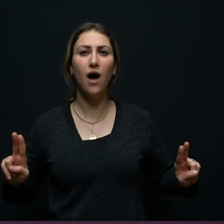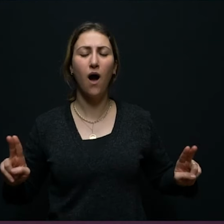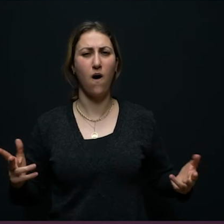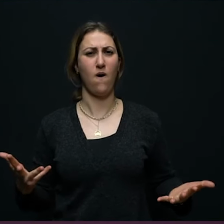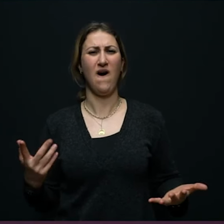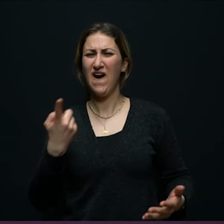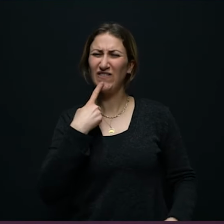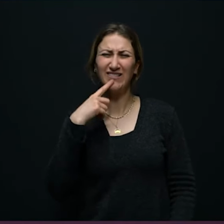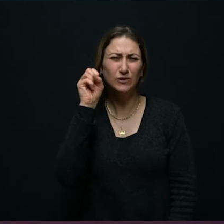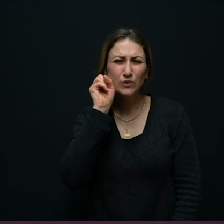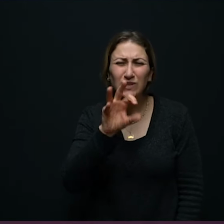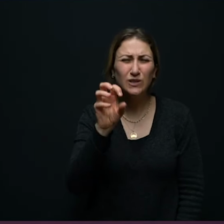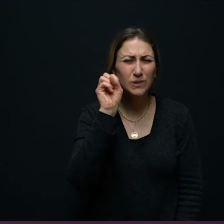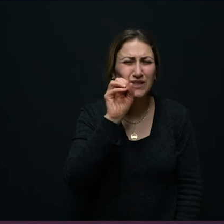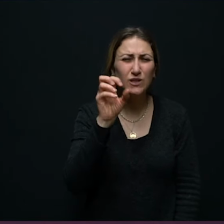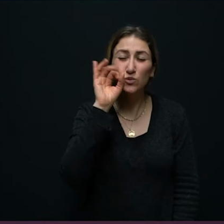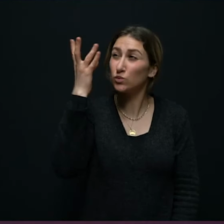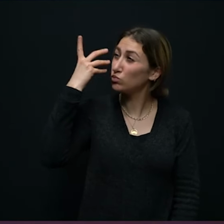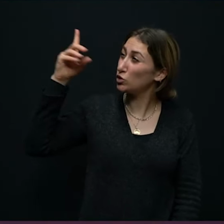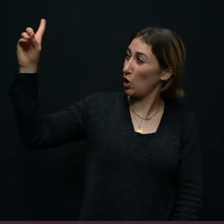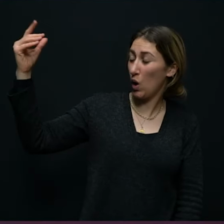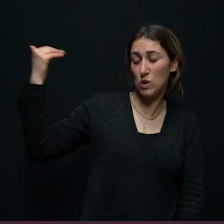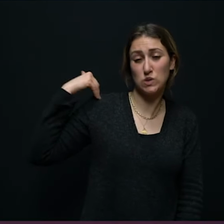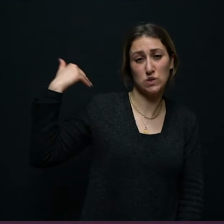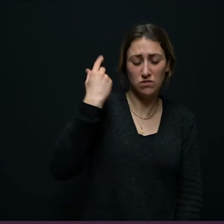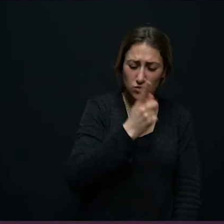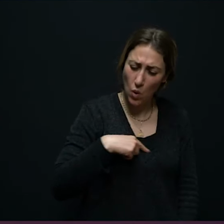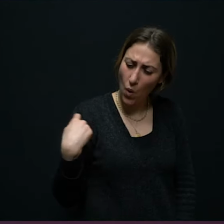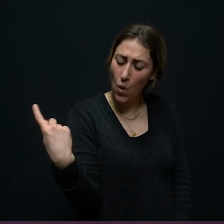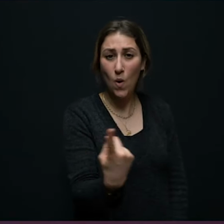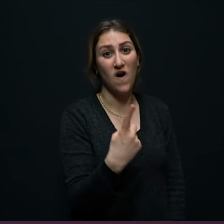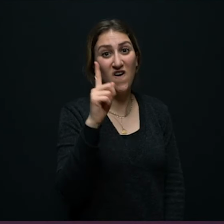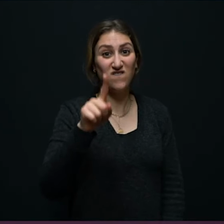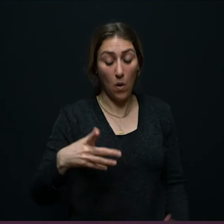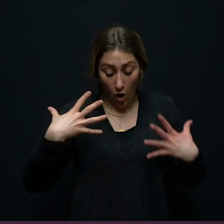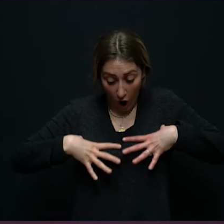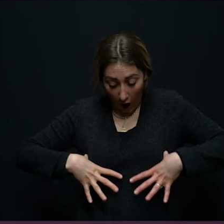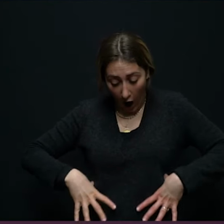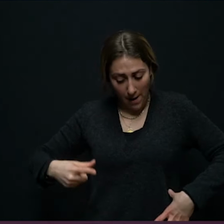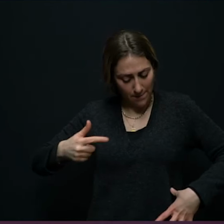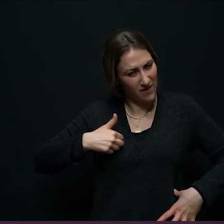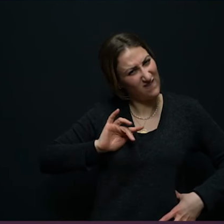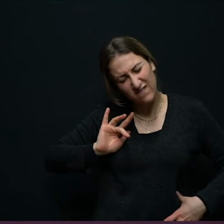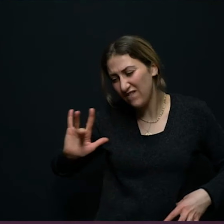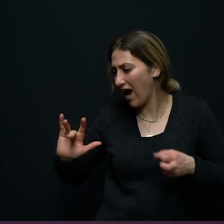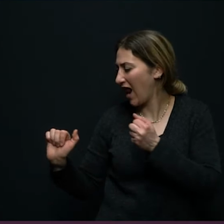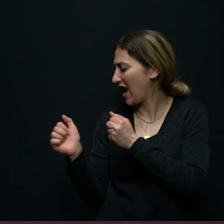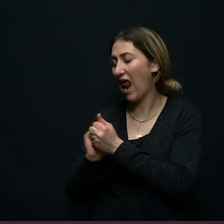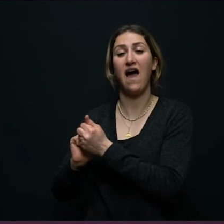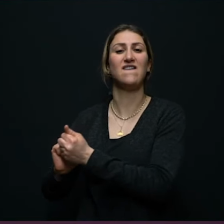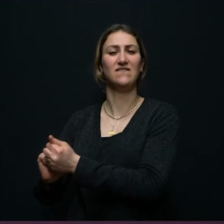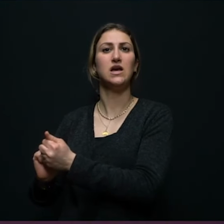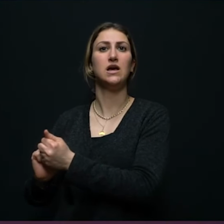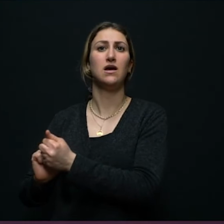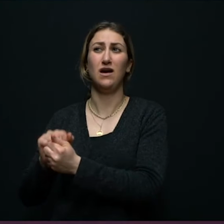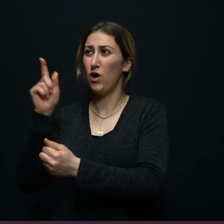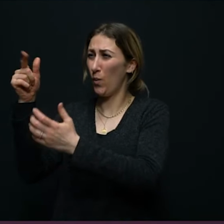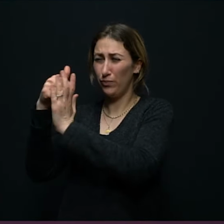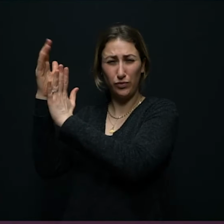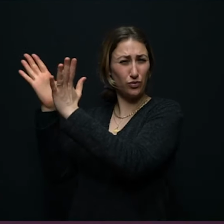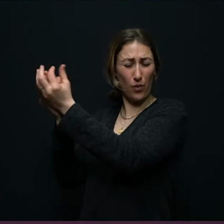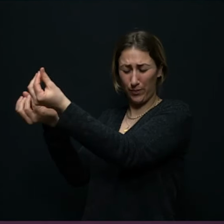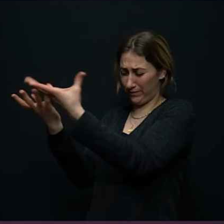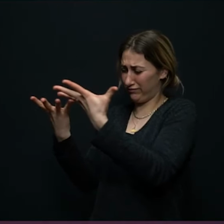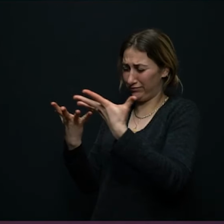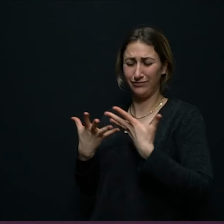tous les jours dans le sang de jésus mais il nous donne tout ce dont nous avons besoin pour y parvenir quelqu'un a dit un jour la véritable sainteté se